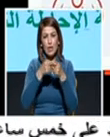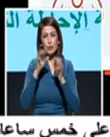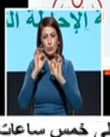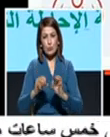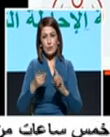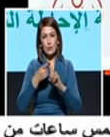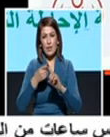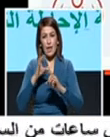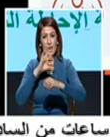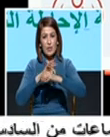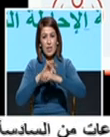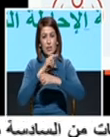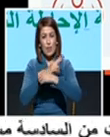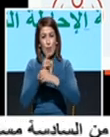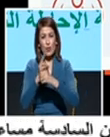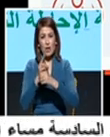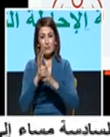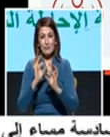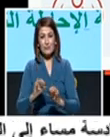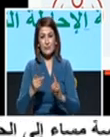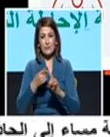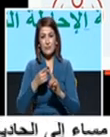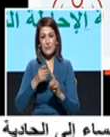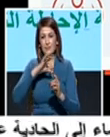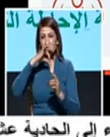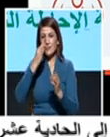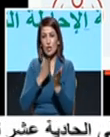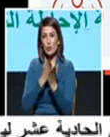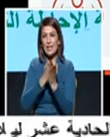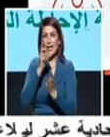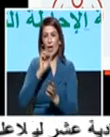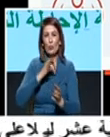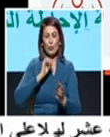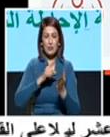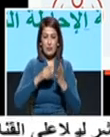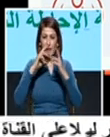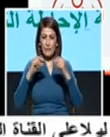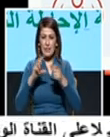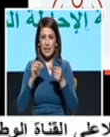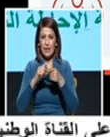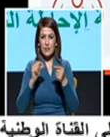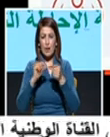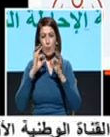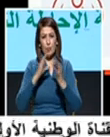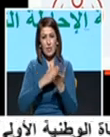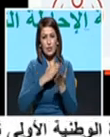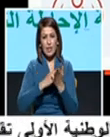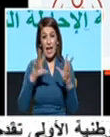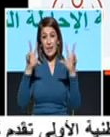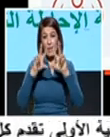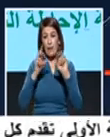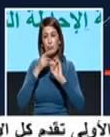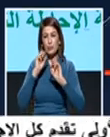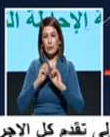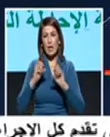النفسية اللي كي تنحى الدواء يعني يصيروا. استقترح يعني أنت دكتورة أنيسة أبو عسكر الوصفة اللي عبر الأنترنت، هل